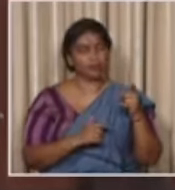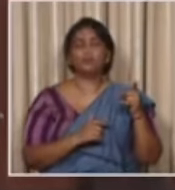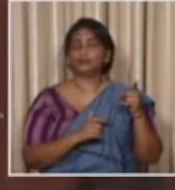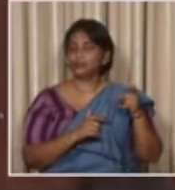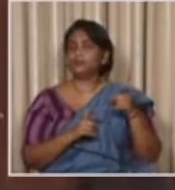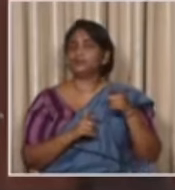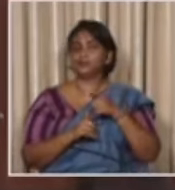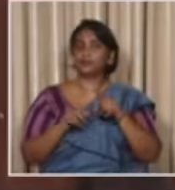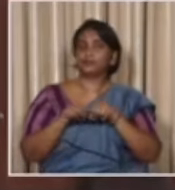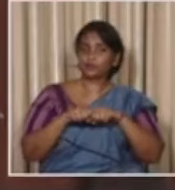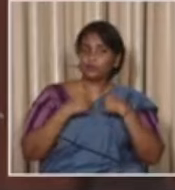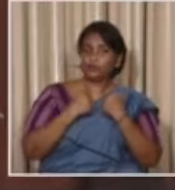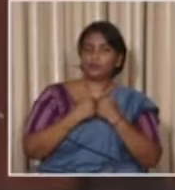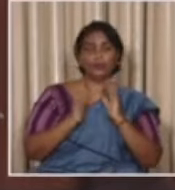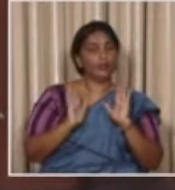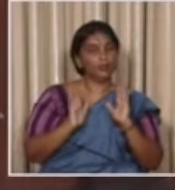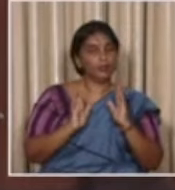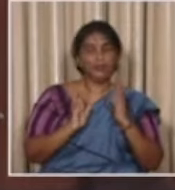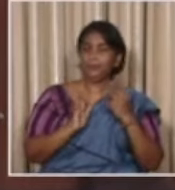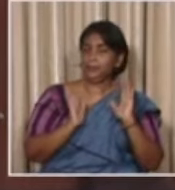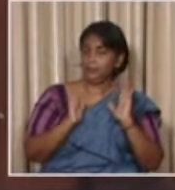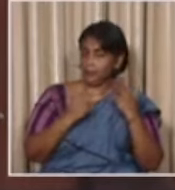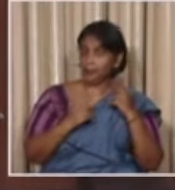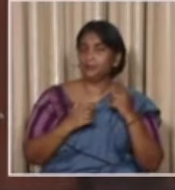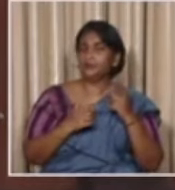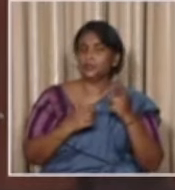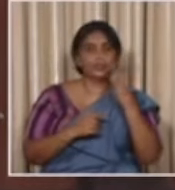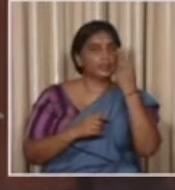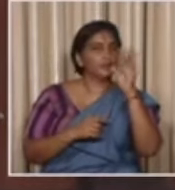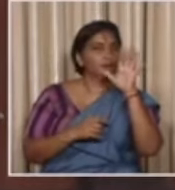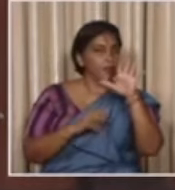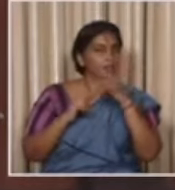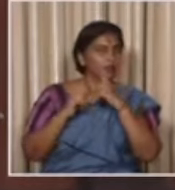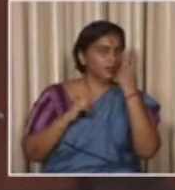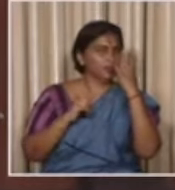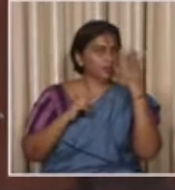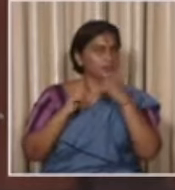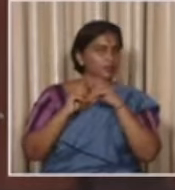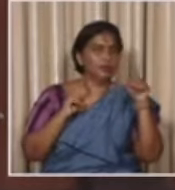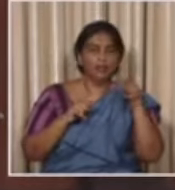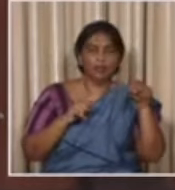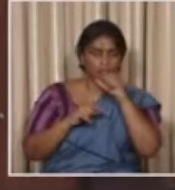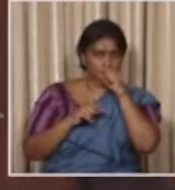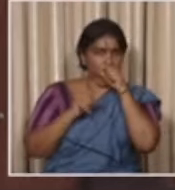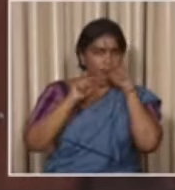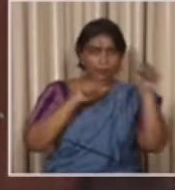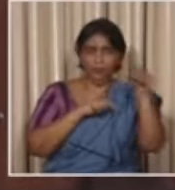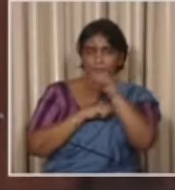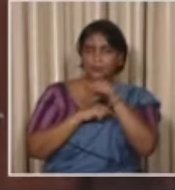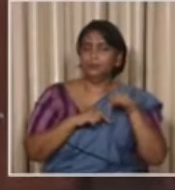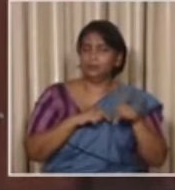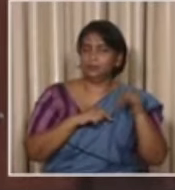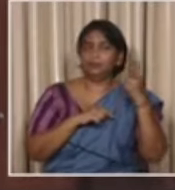කියන මේ සංවිධානය පටන් ගන්නවා මේ 2005 වගේ 2004 කාලේ. මේ ට්‍රිපලි ප්ලටූන් එකට සම්බන්ධ කට්ටිය